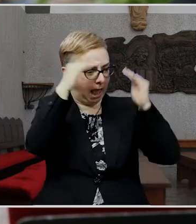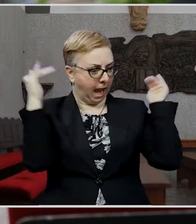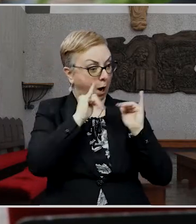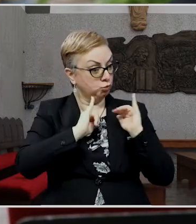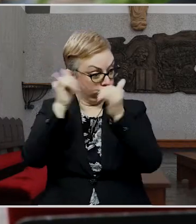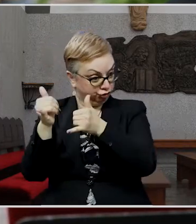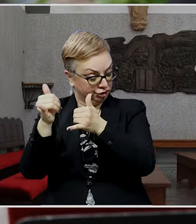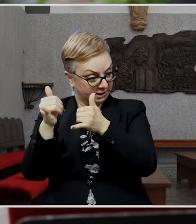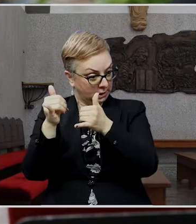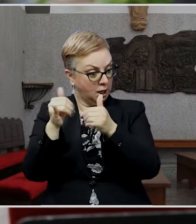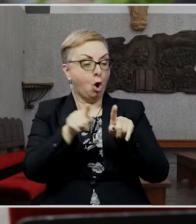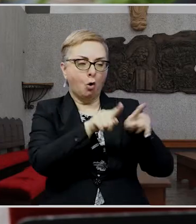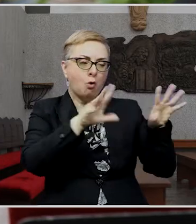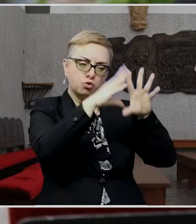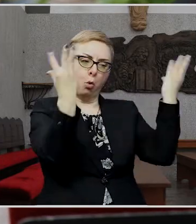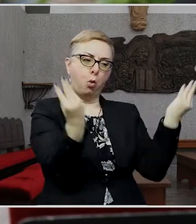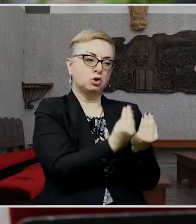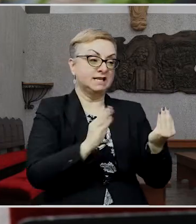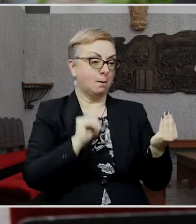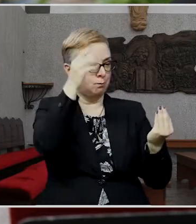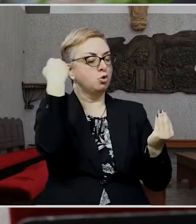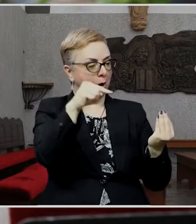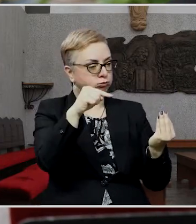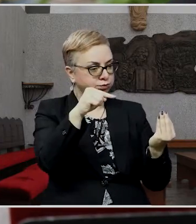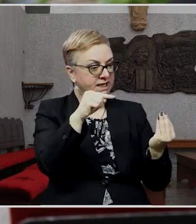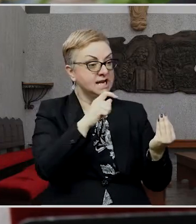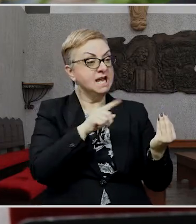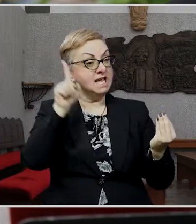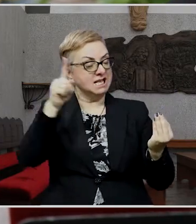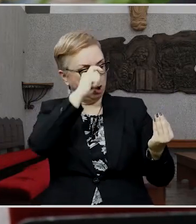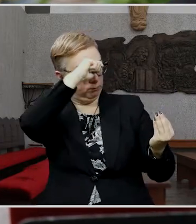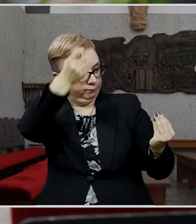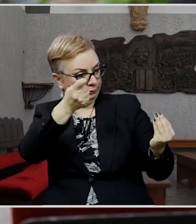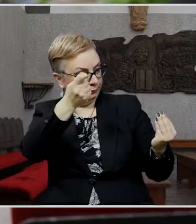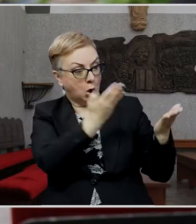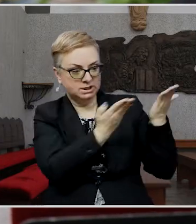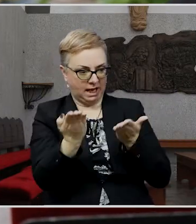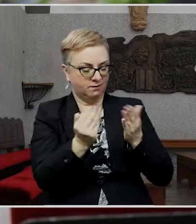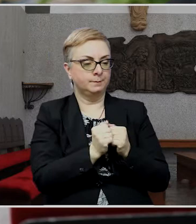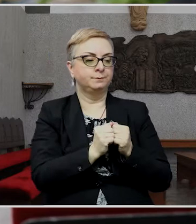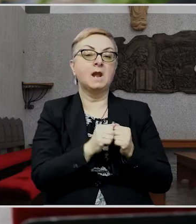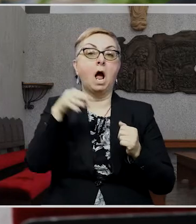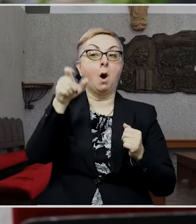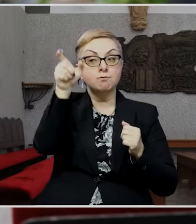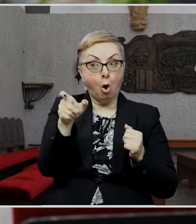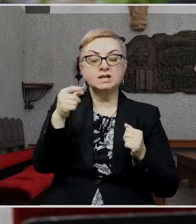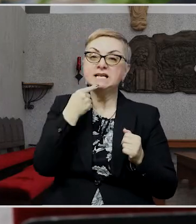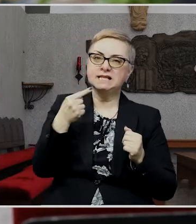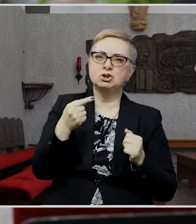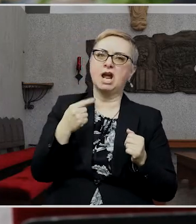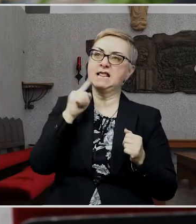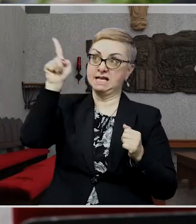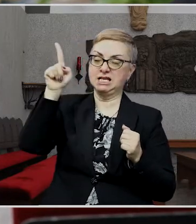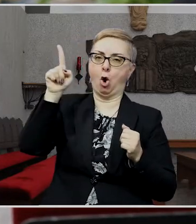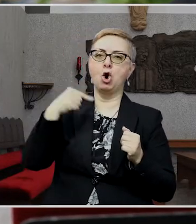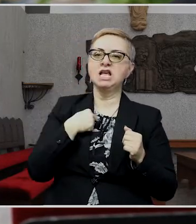dall'egitto servirete ed io su questo monte mosè dissi a dio ecco io vado dai